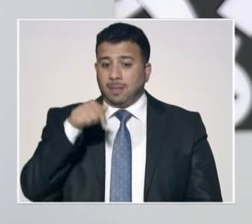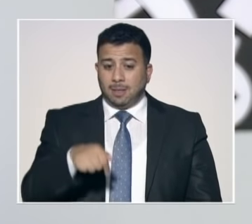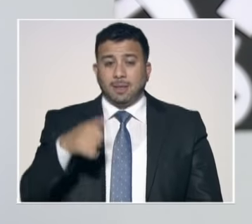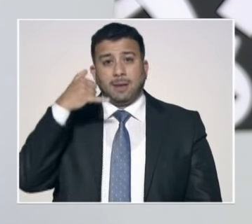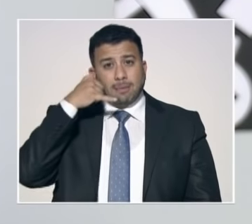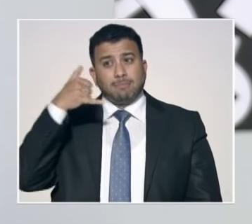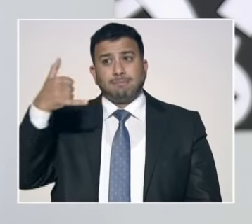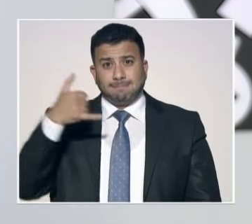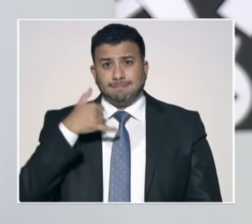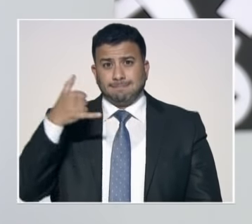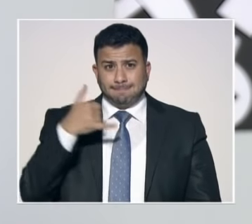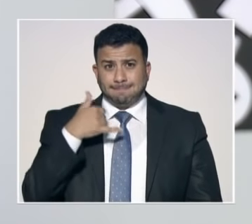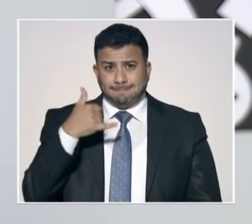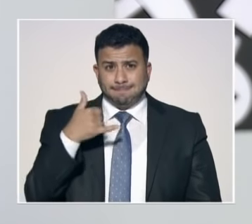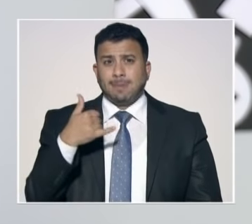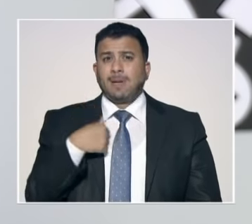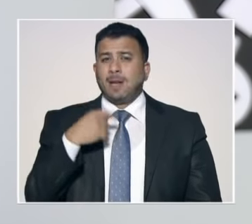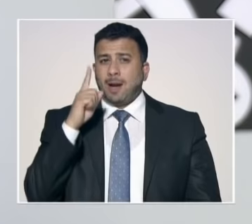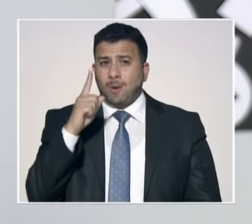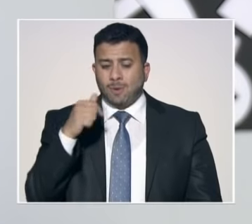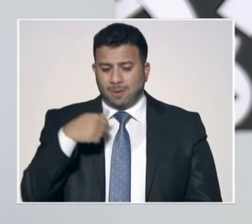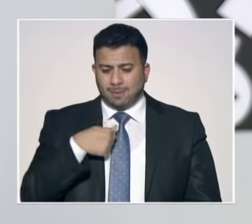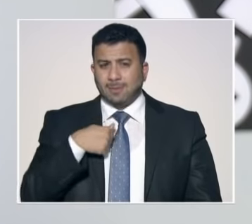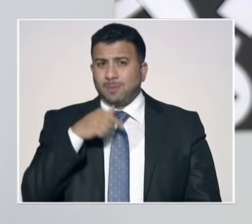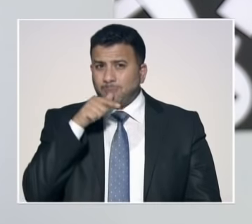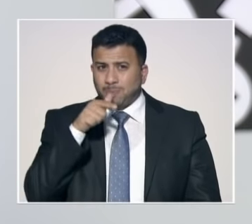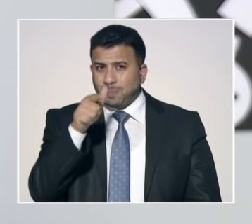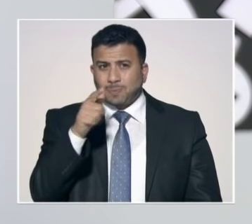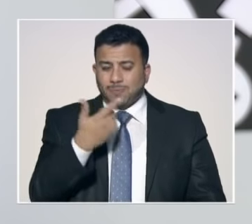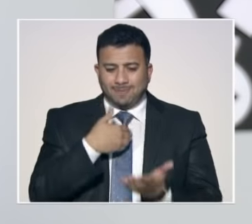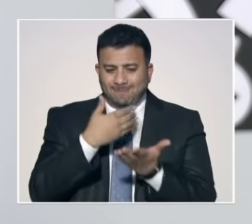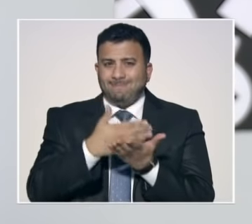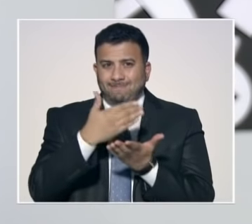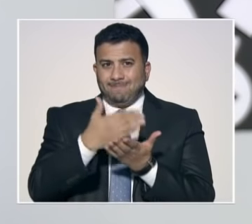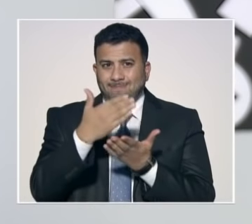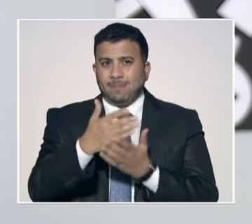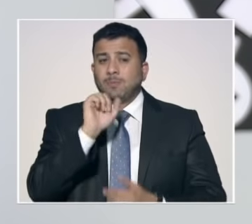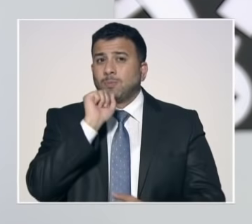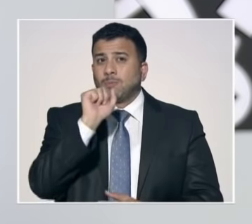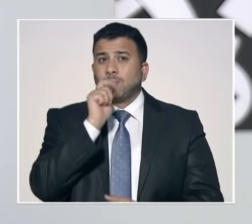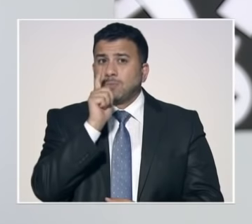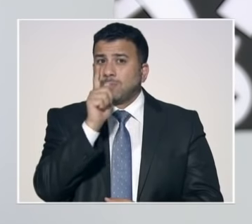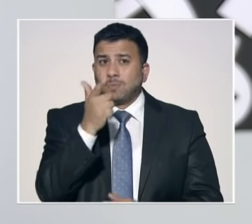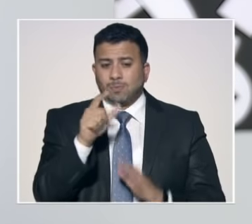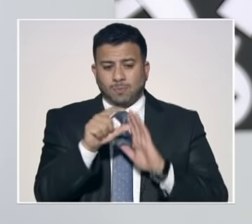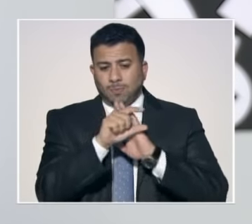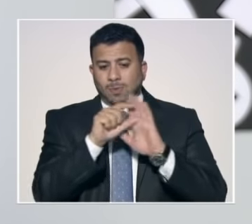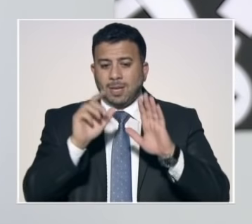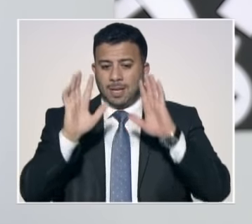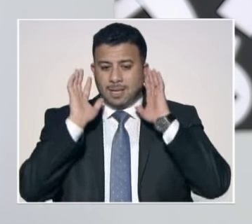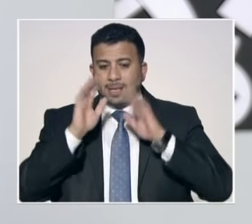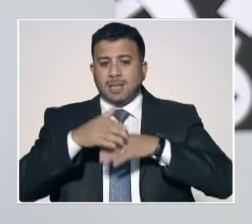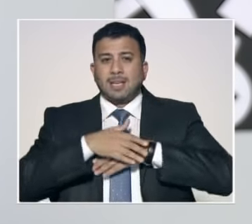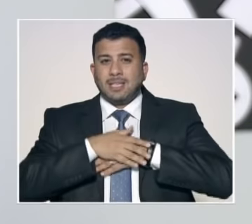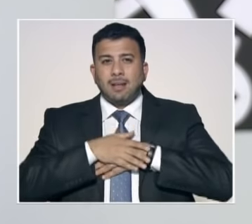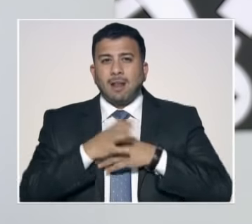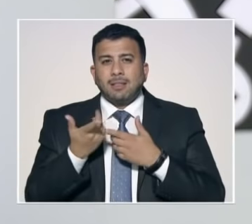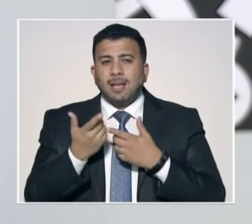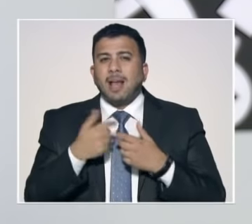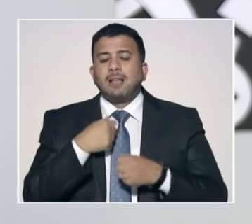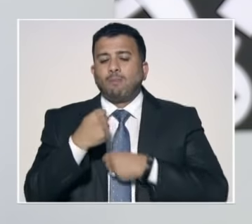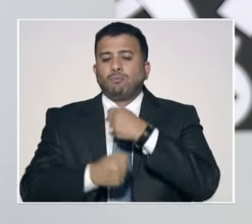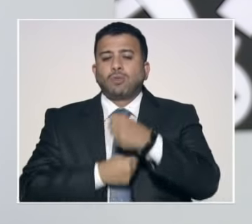أسئلتكم لهذا اليوم، فإنني أتحدث عن بعض الأحكام المتعلقة بصلاة التطوع.